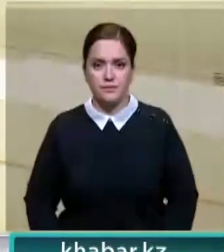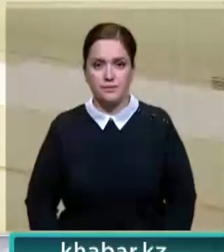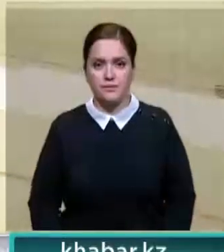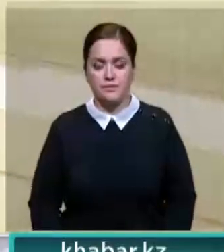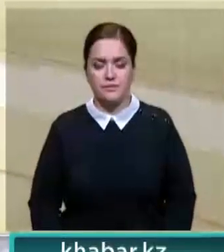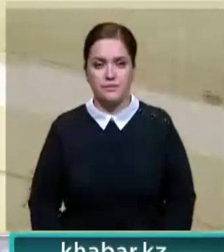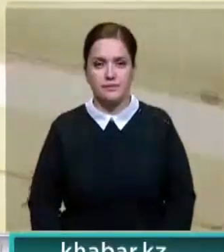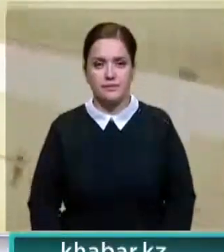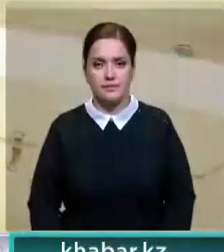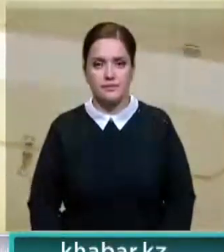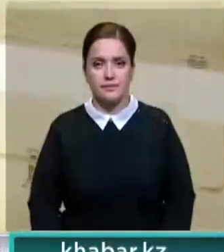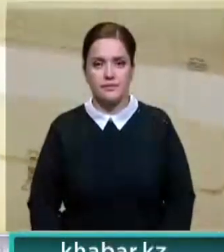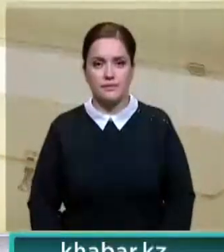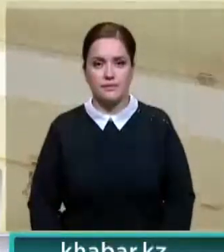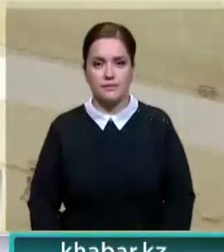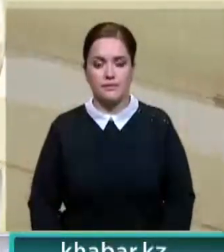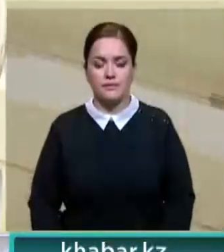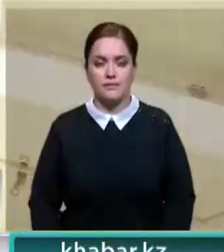На борту 25-м мы